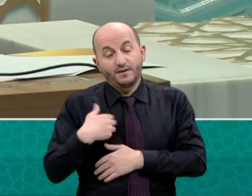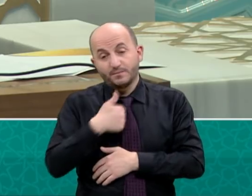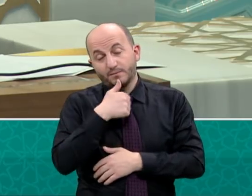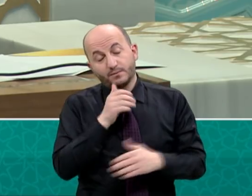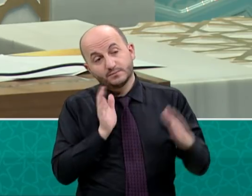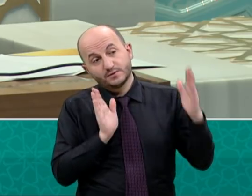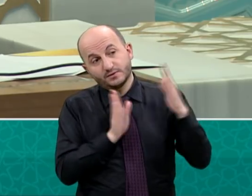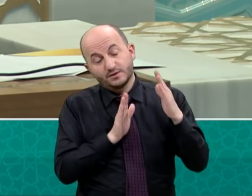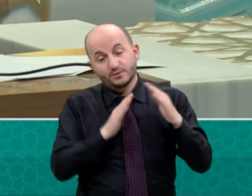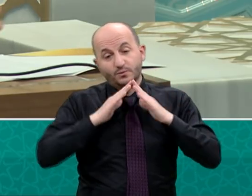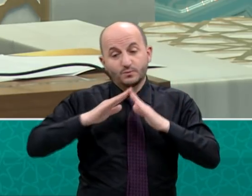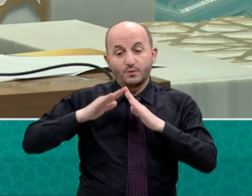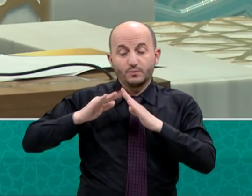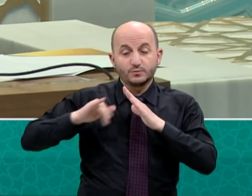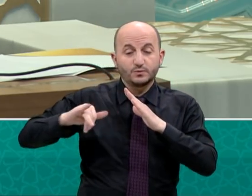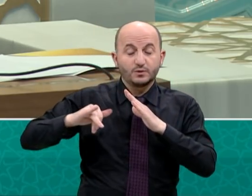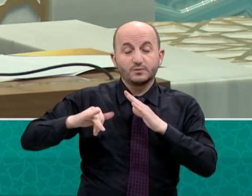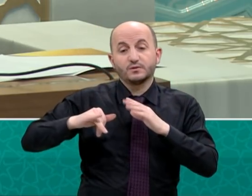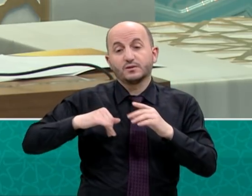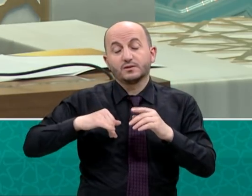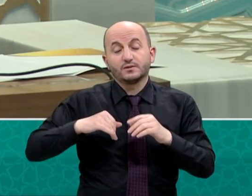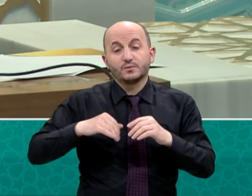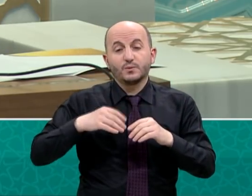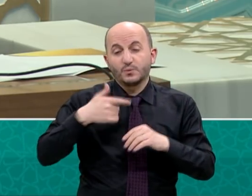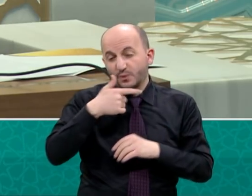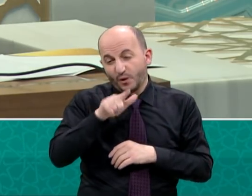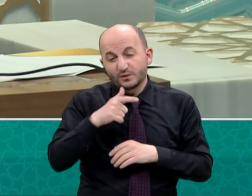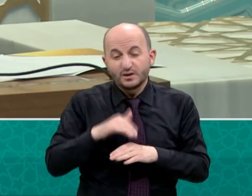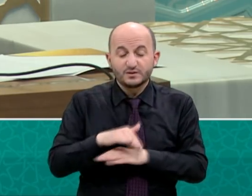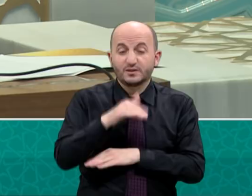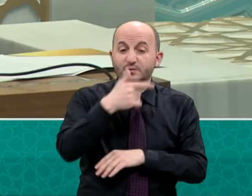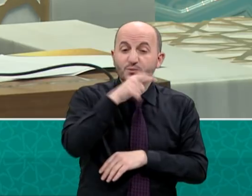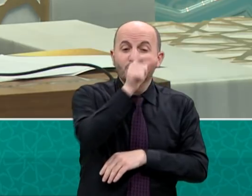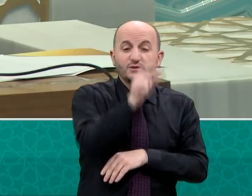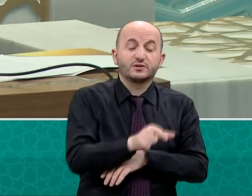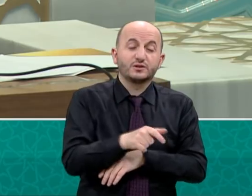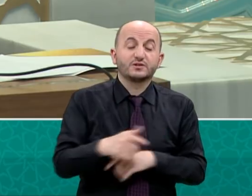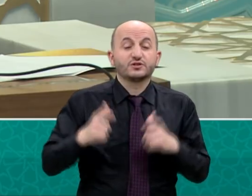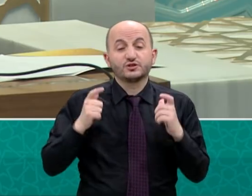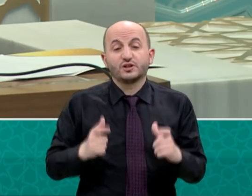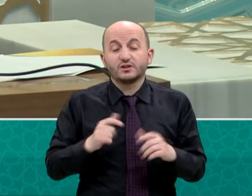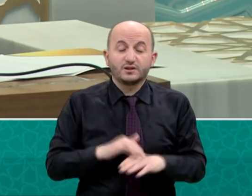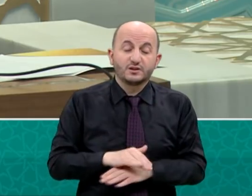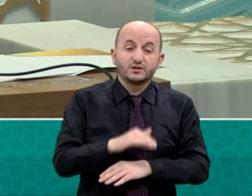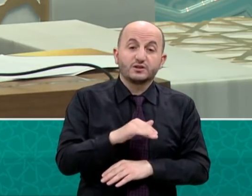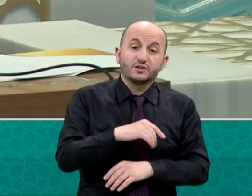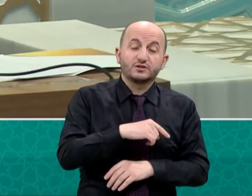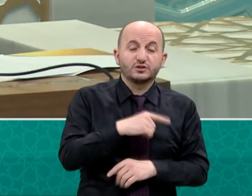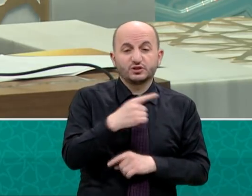babamıza, komşu olarak komşularımıza, köylü olarak köylümüze, şehirli olarak